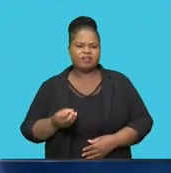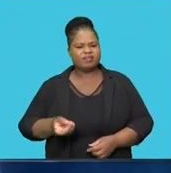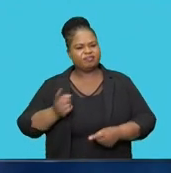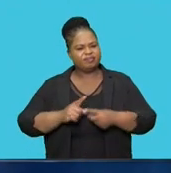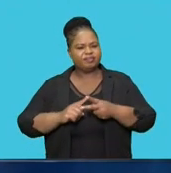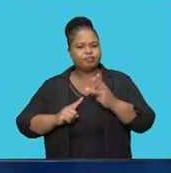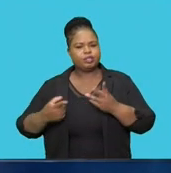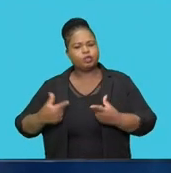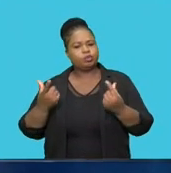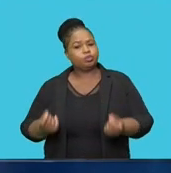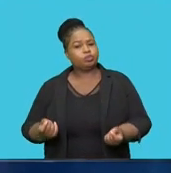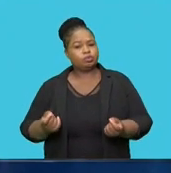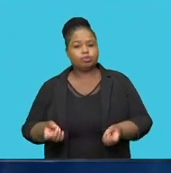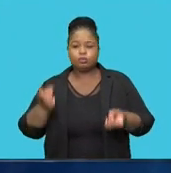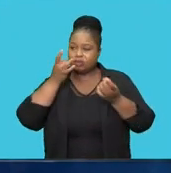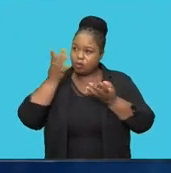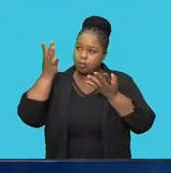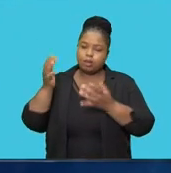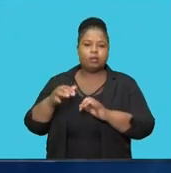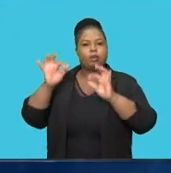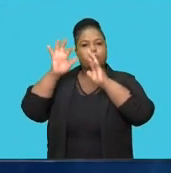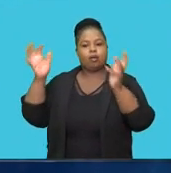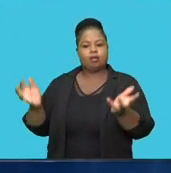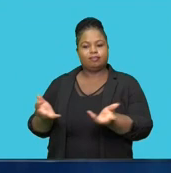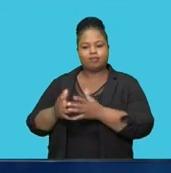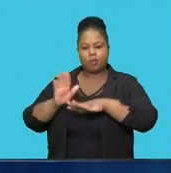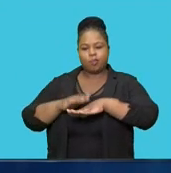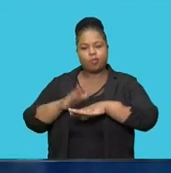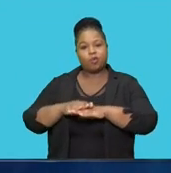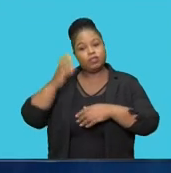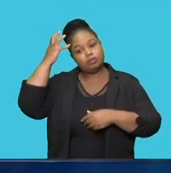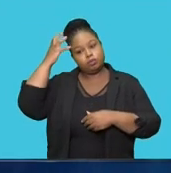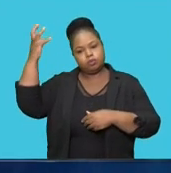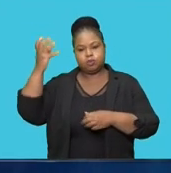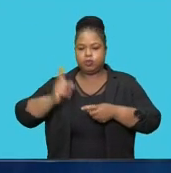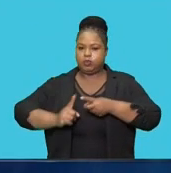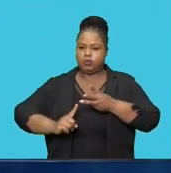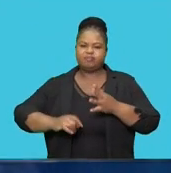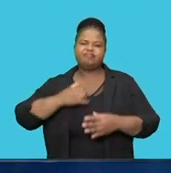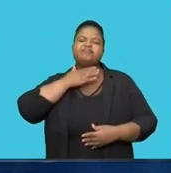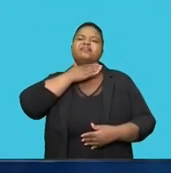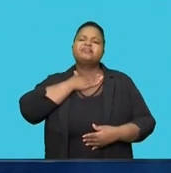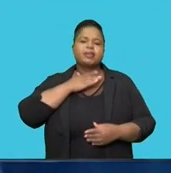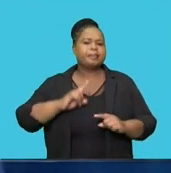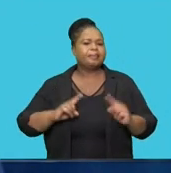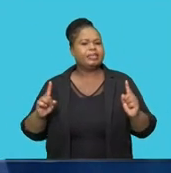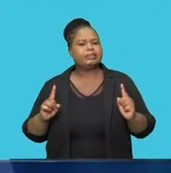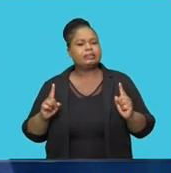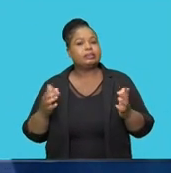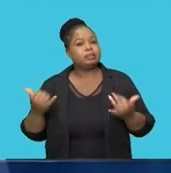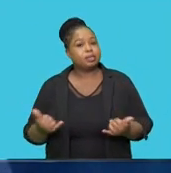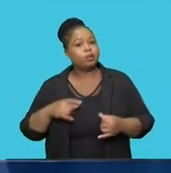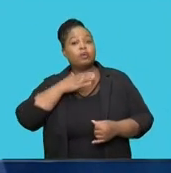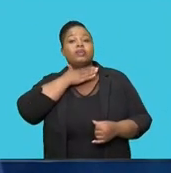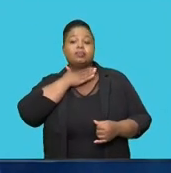zethu which they will tell more about it. Nobukhosi yonke into bobuNdebele patitula.